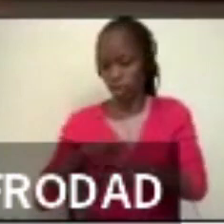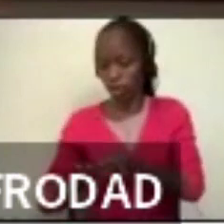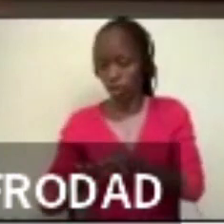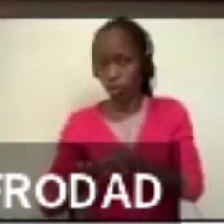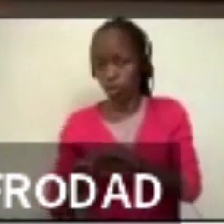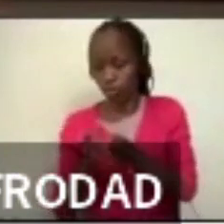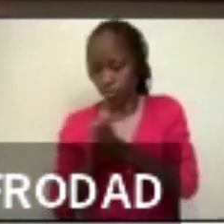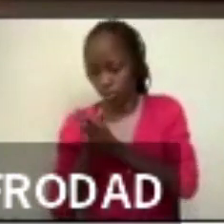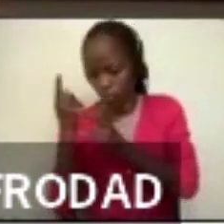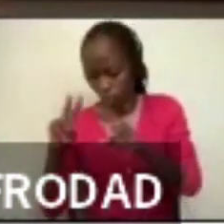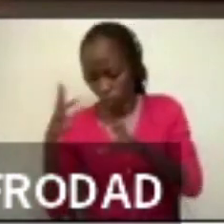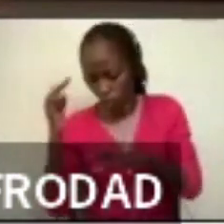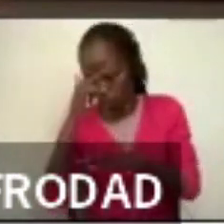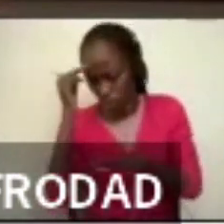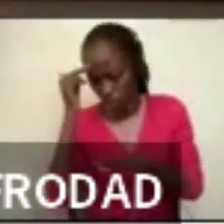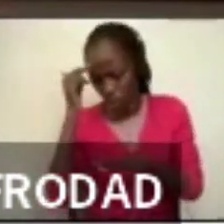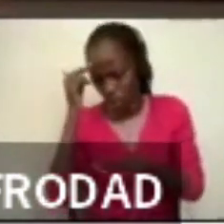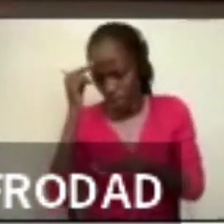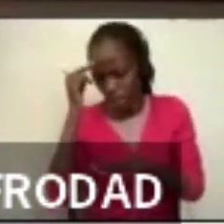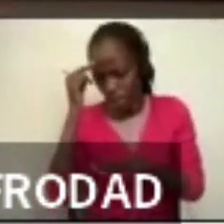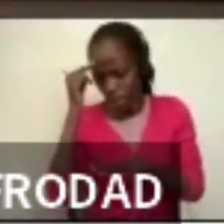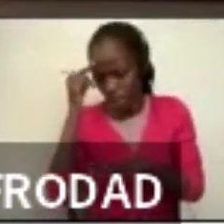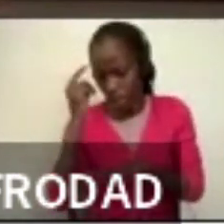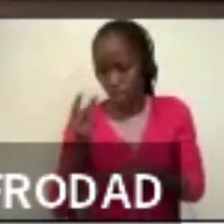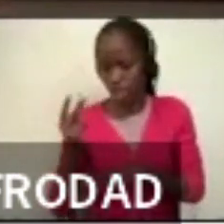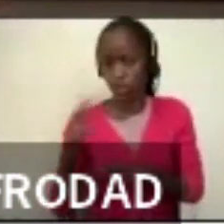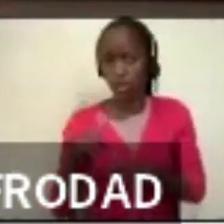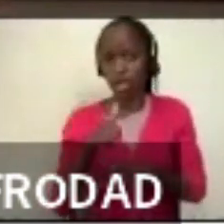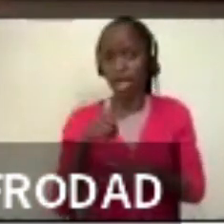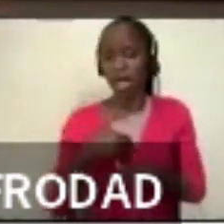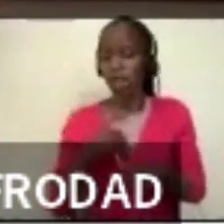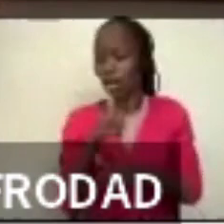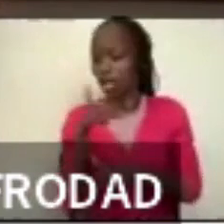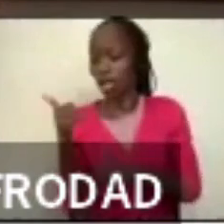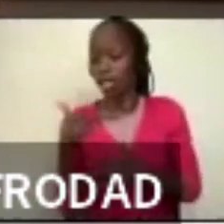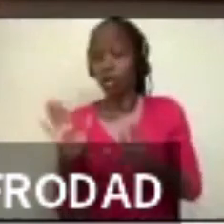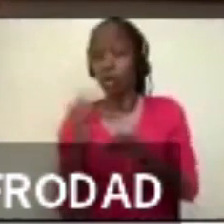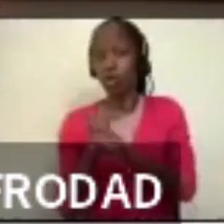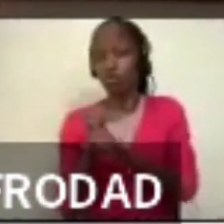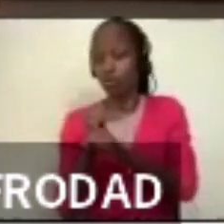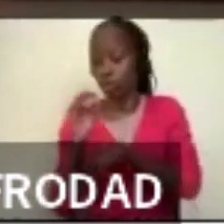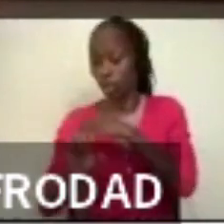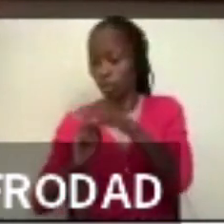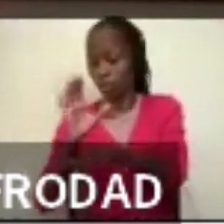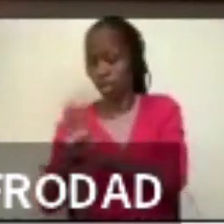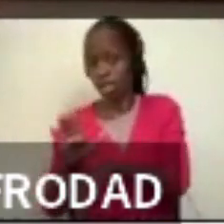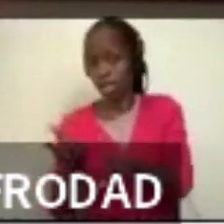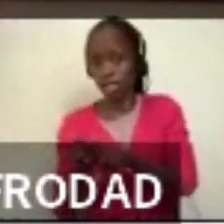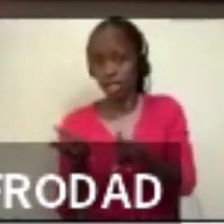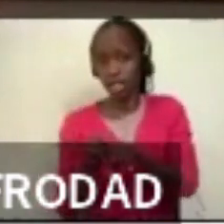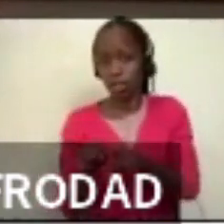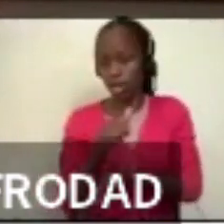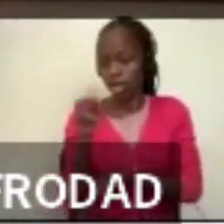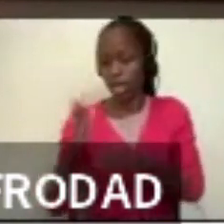J'ai découvert qu'il y avait une autre façon de faire du journalisme, en dehors de ce que vous savez, ouverture,